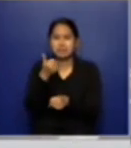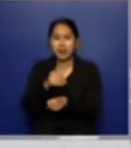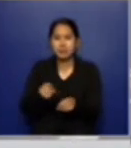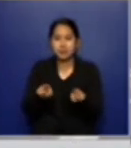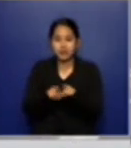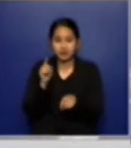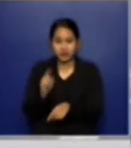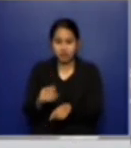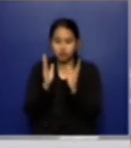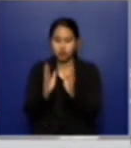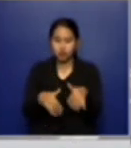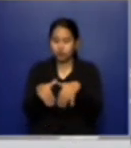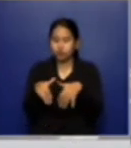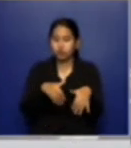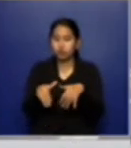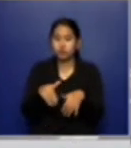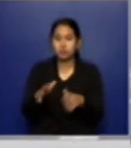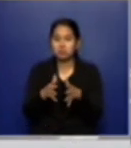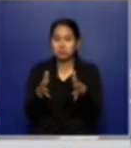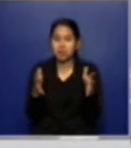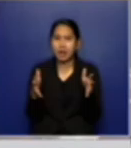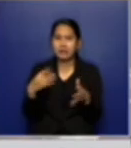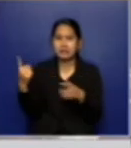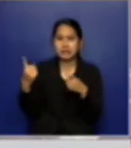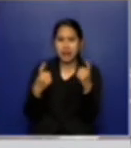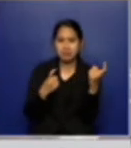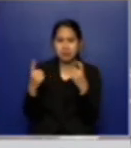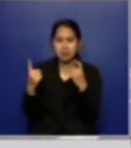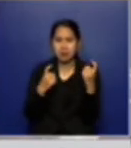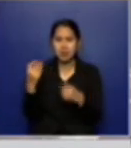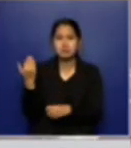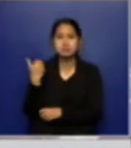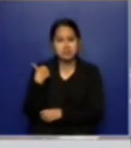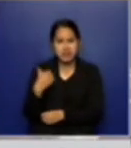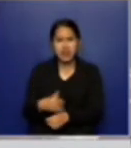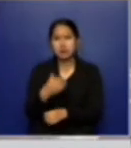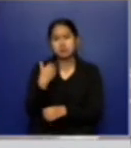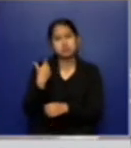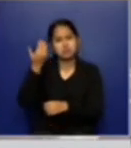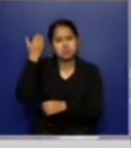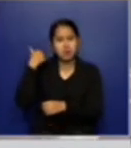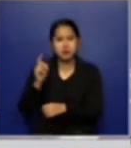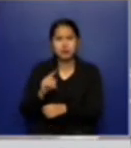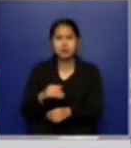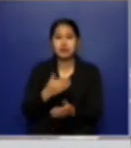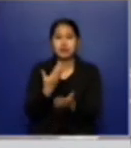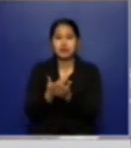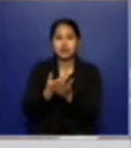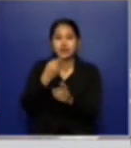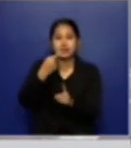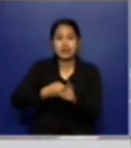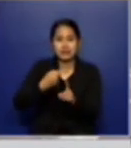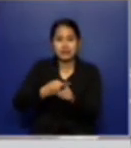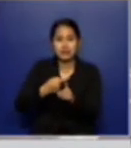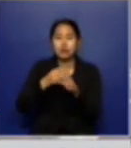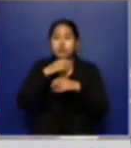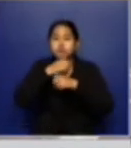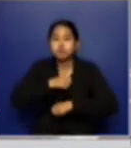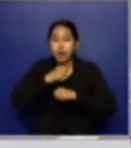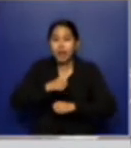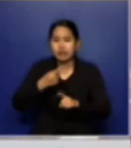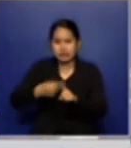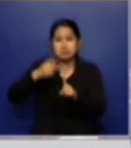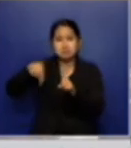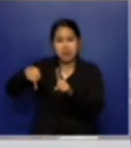จะเป็นจำนวนเยอะมากนะคะทวงถามดิฉันว่าเมื่อไหร่เงินเดือนผู้สูงอายุเดือนละ 1,000 บาทจะ